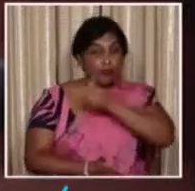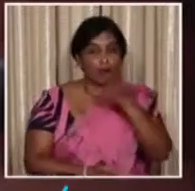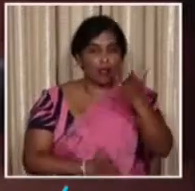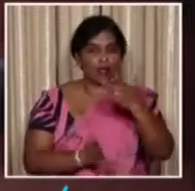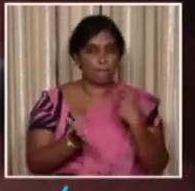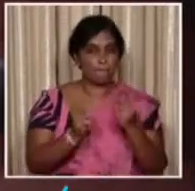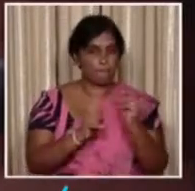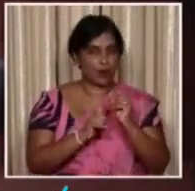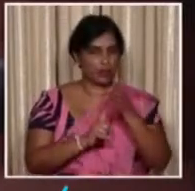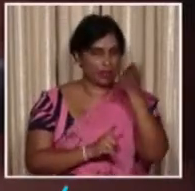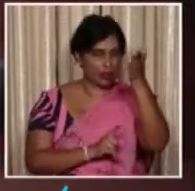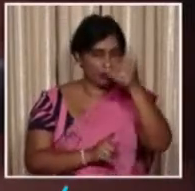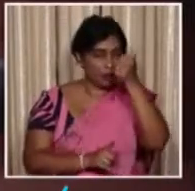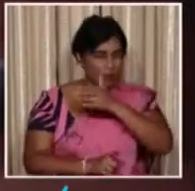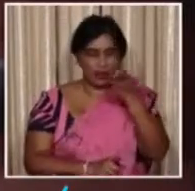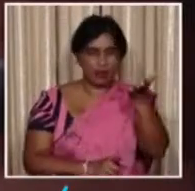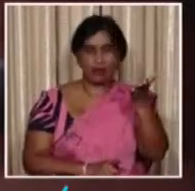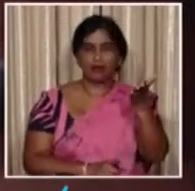रतनुंग कियन्नी